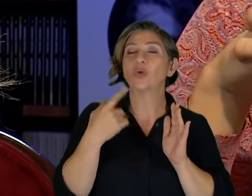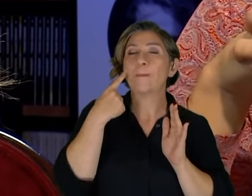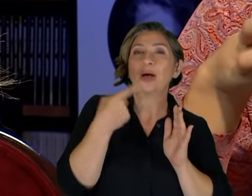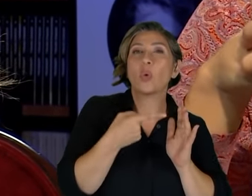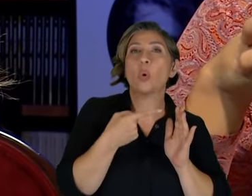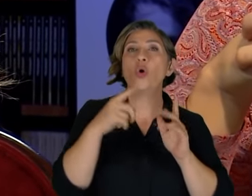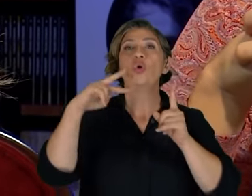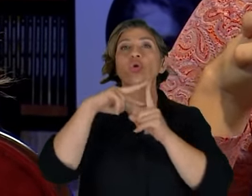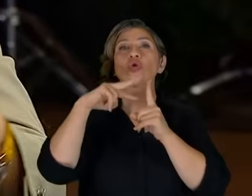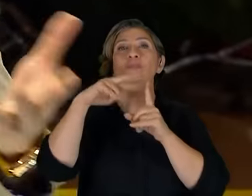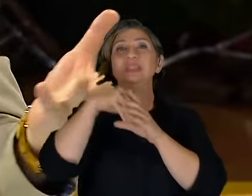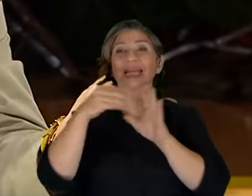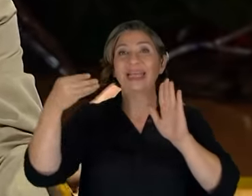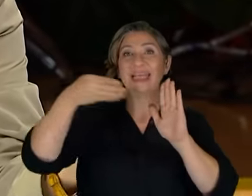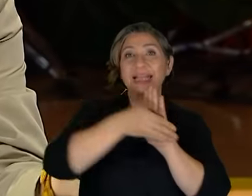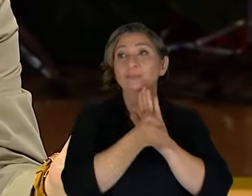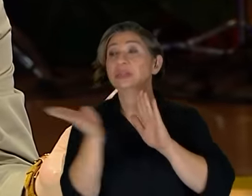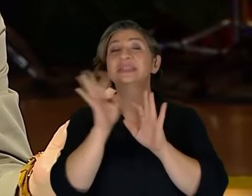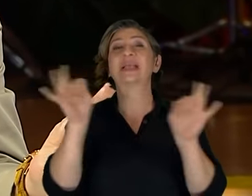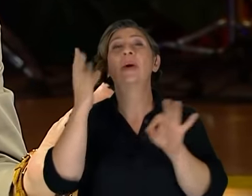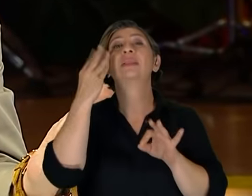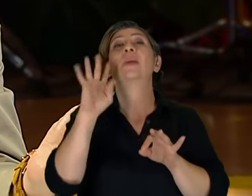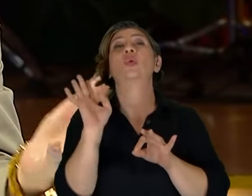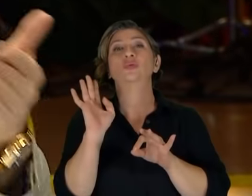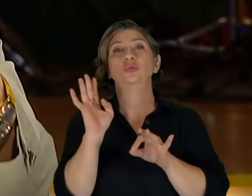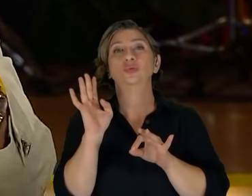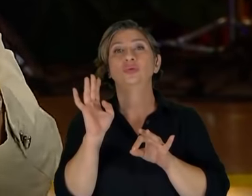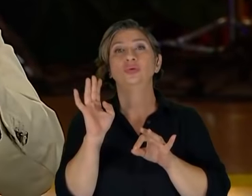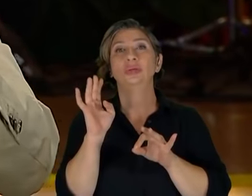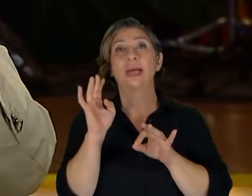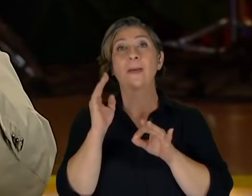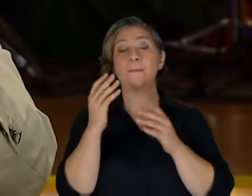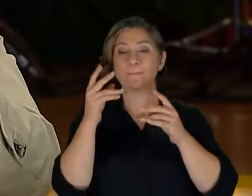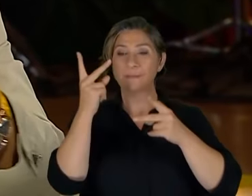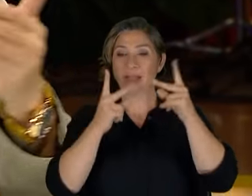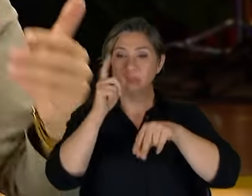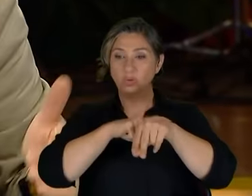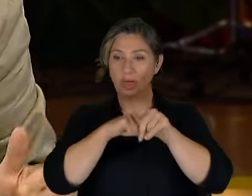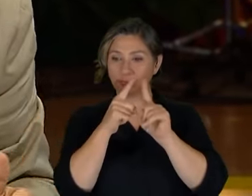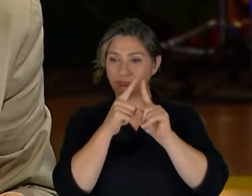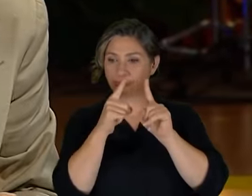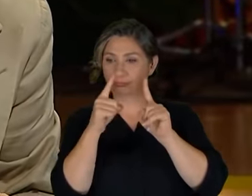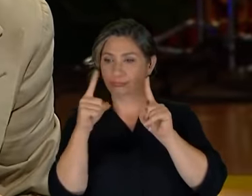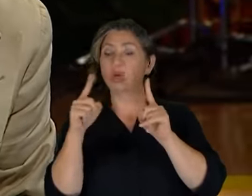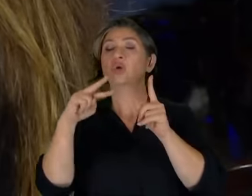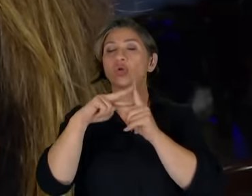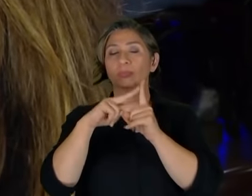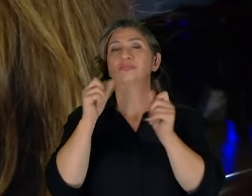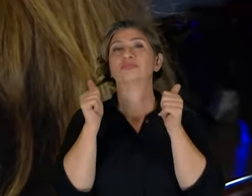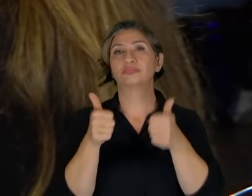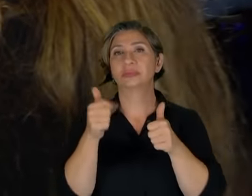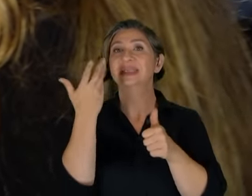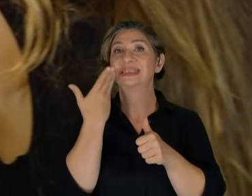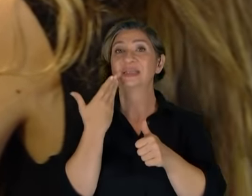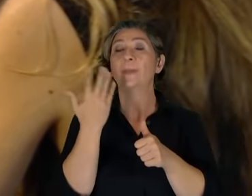Yani YouTube'da da girip çıktığını tam anlamıyoruz. Yani belli bir süre kalırsa YouTube diyor ki okey sen bunu